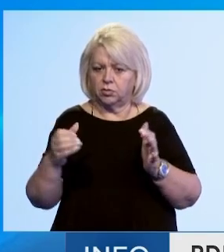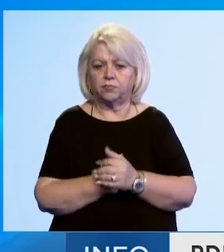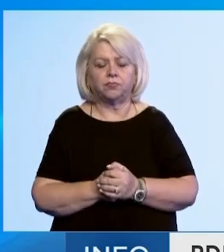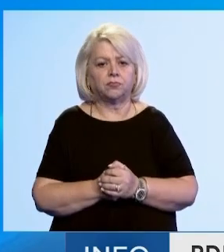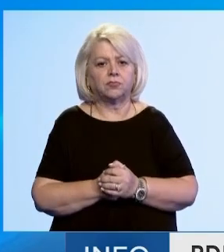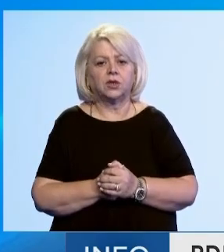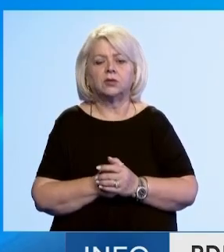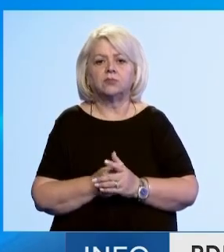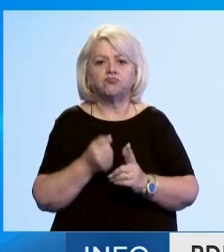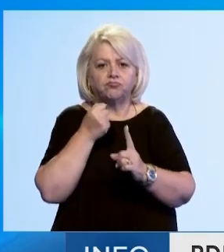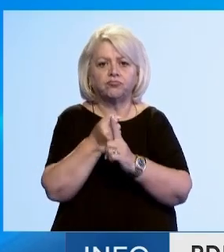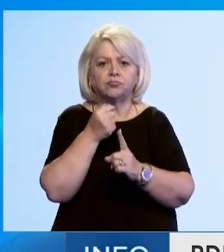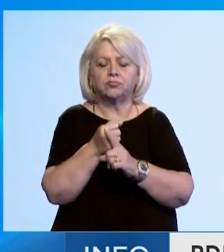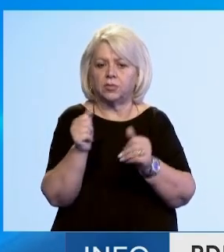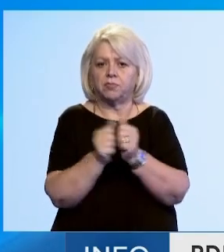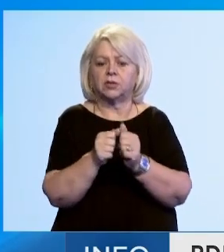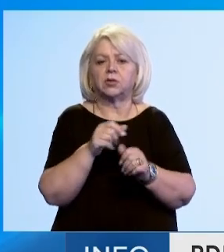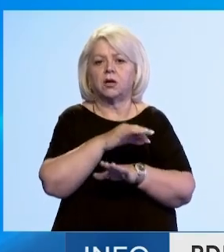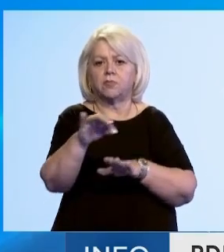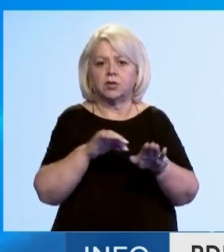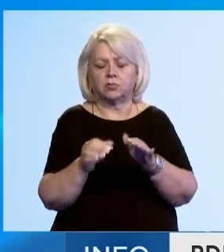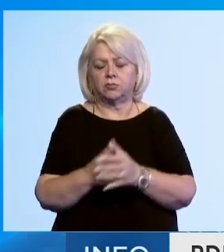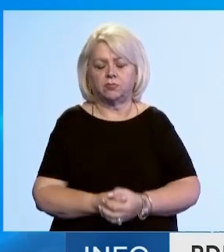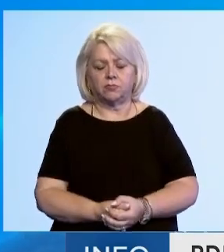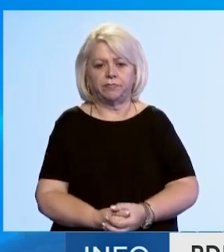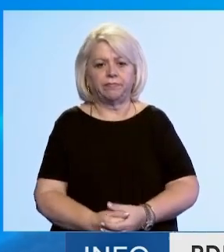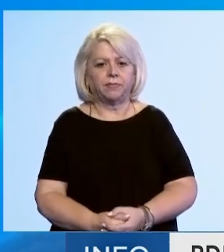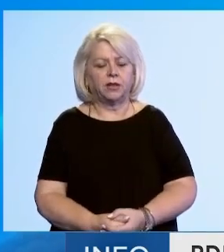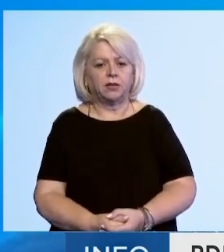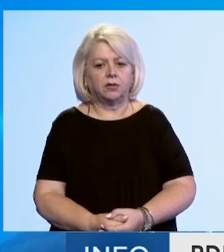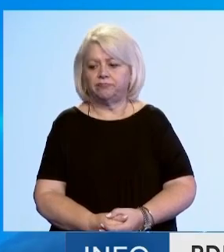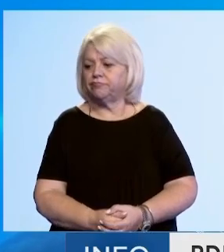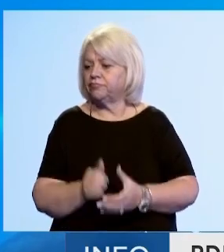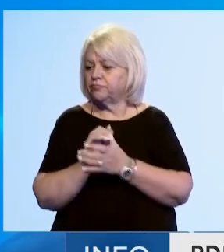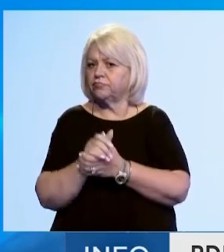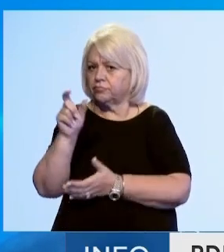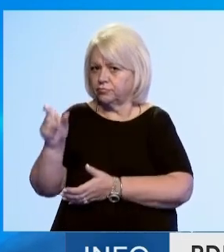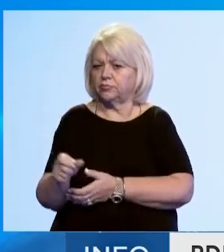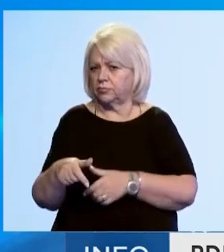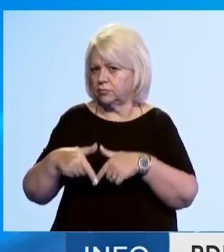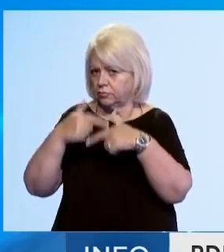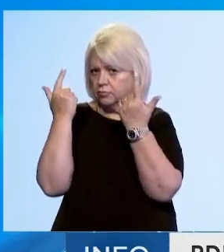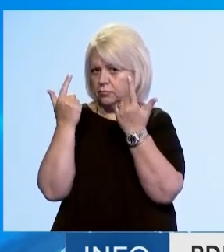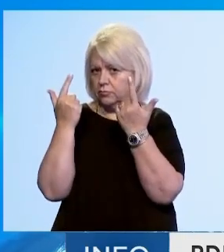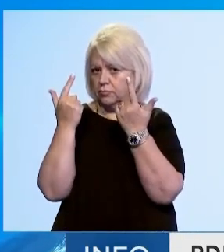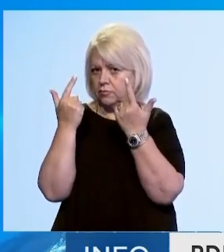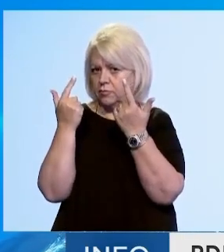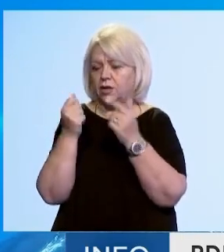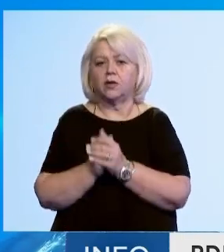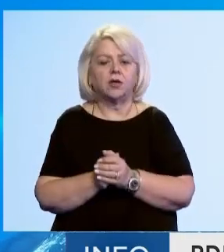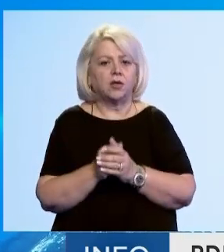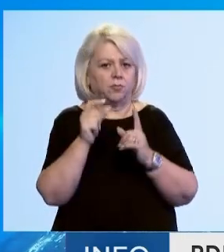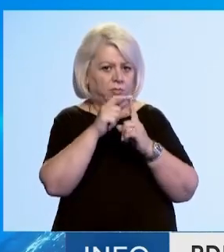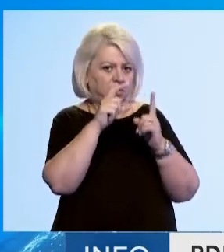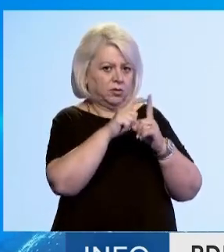të shtyjmë përpara projekte të cilat janë në interes të përgjithshëm. Zoti Zhitia, shumë e qartë nga Partia